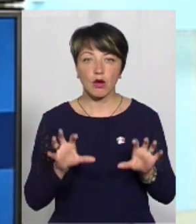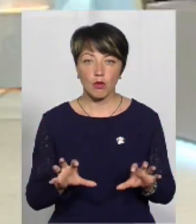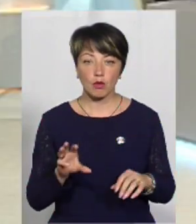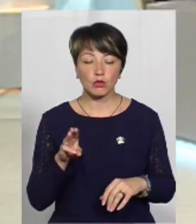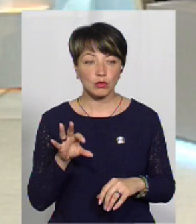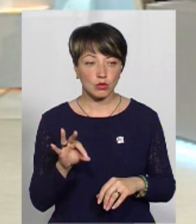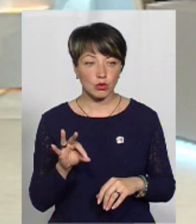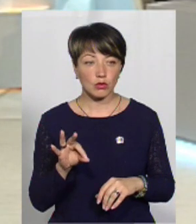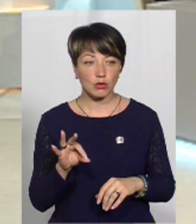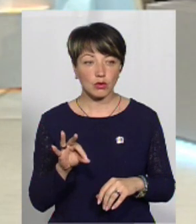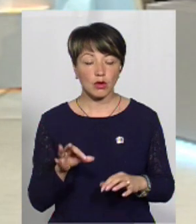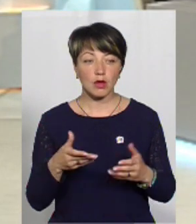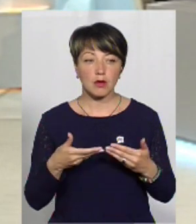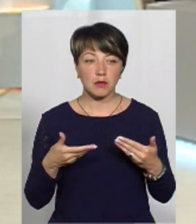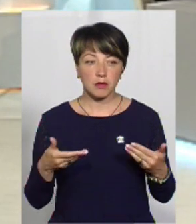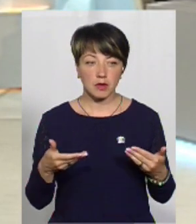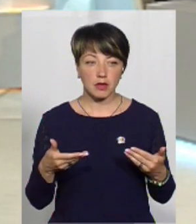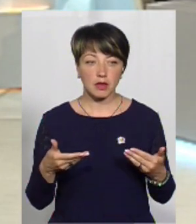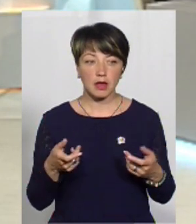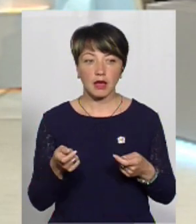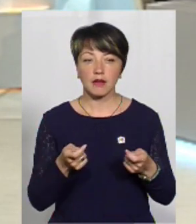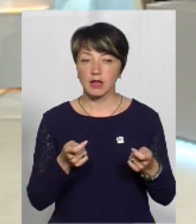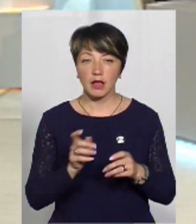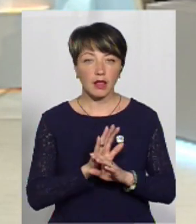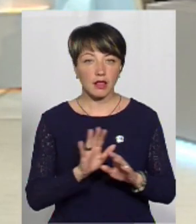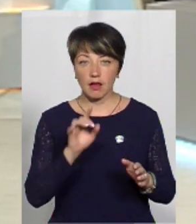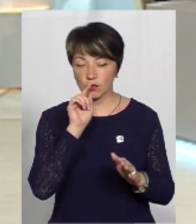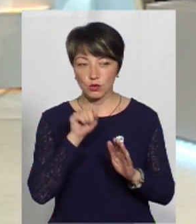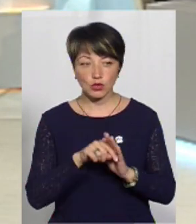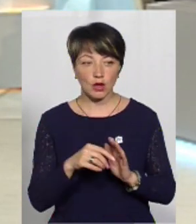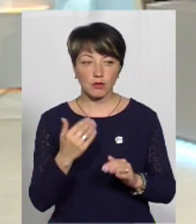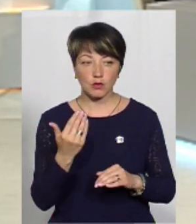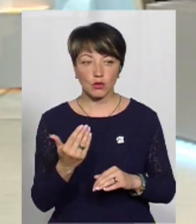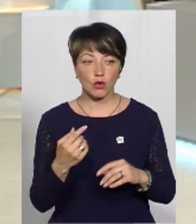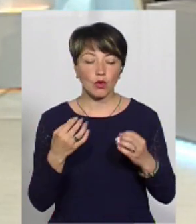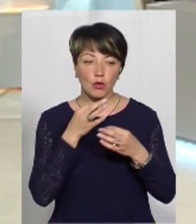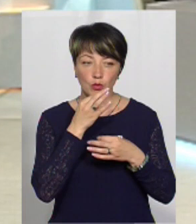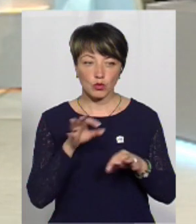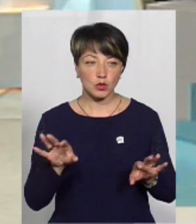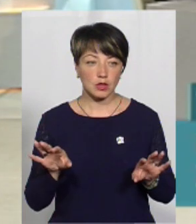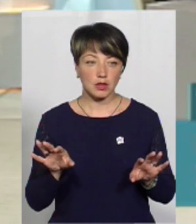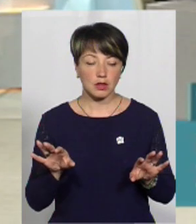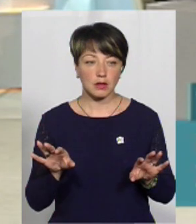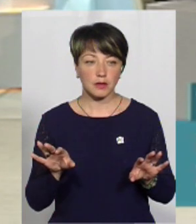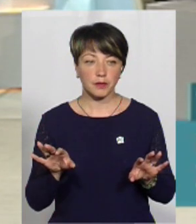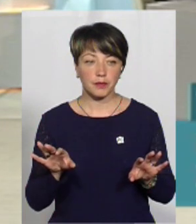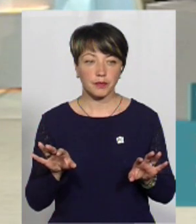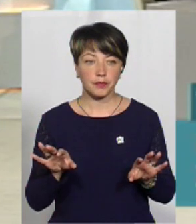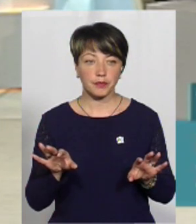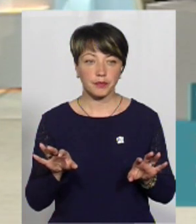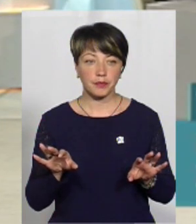то ми, як керівники, не втручаємося в його будь-які...